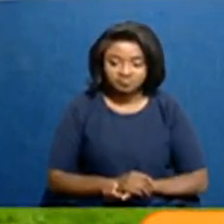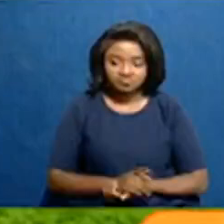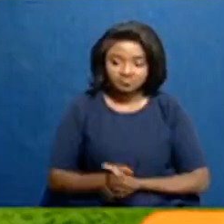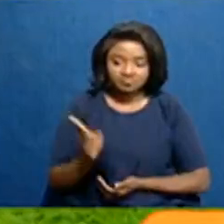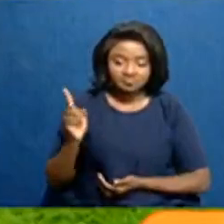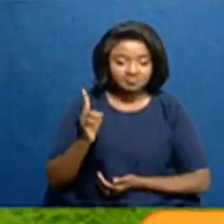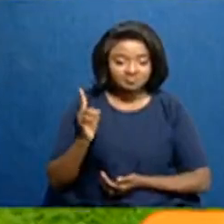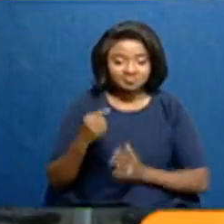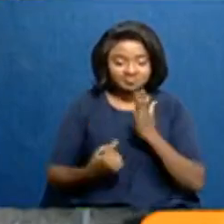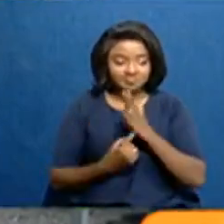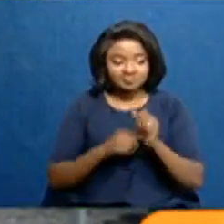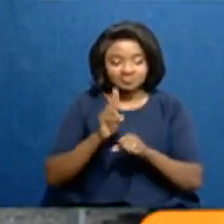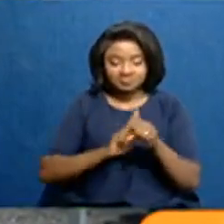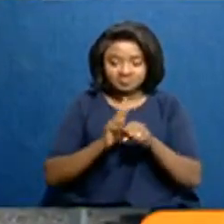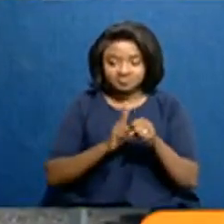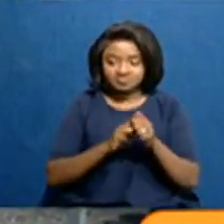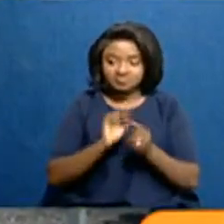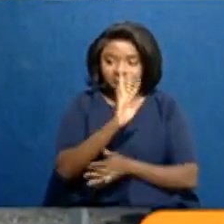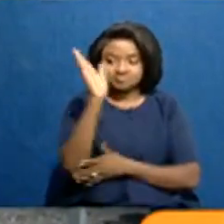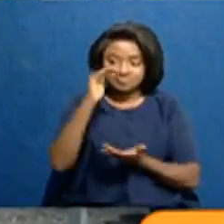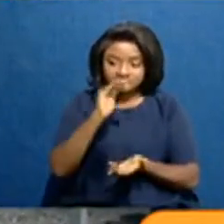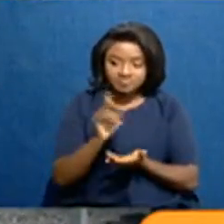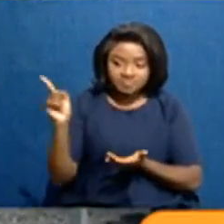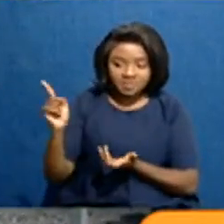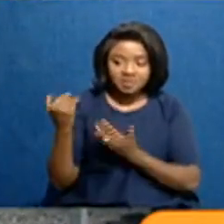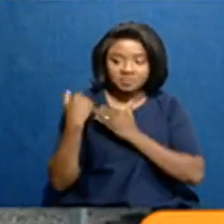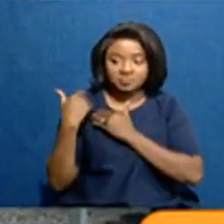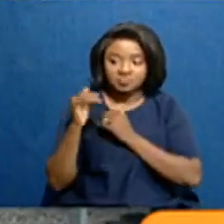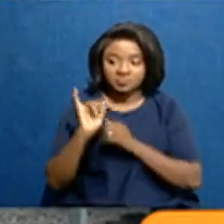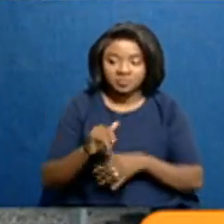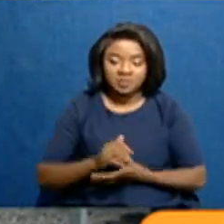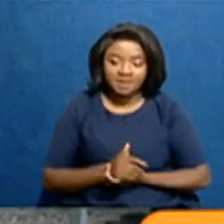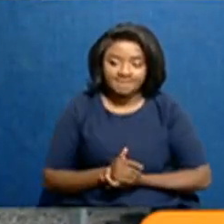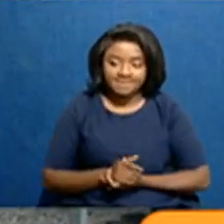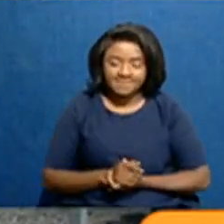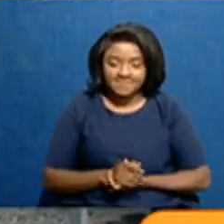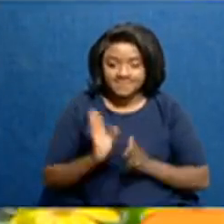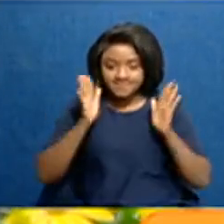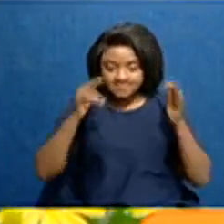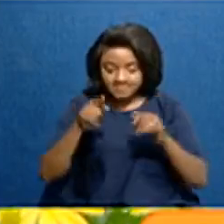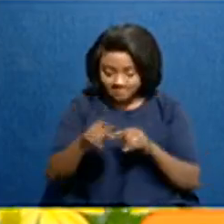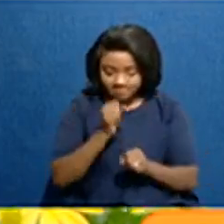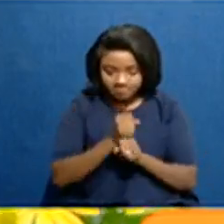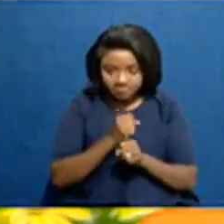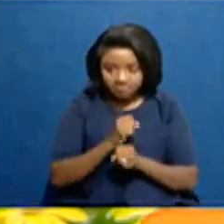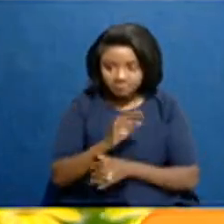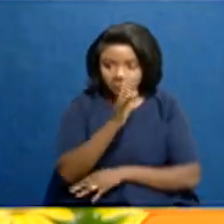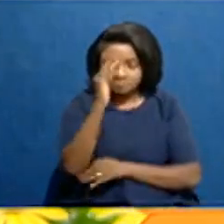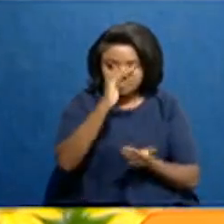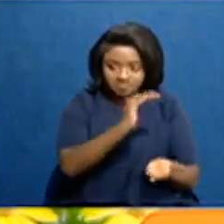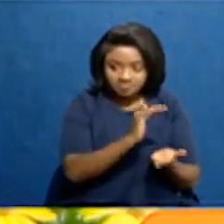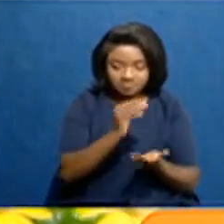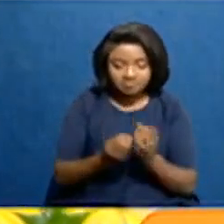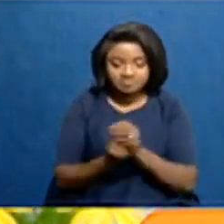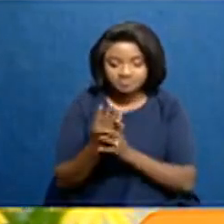Elad Buton, raia wa Israeli, anaendesha shughuli hii hapa. Alijitosa katika ukuzaji miche baada ya kukumbana